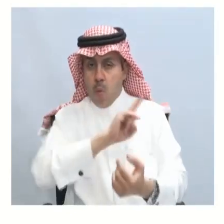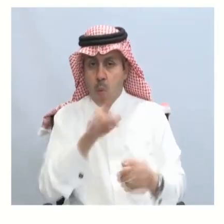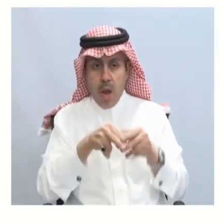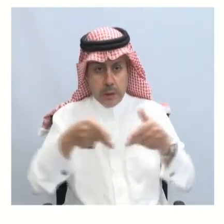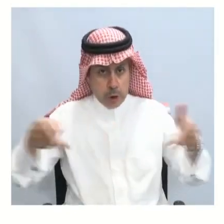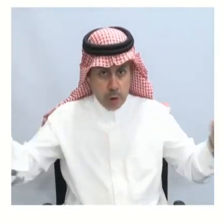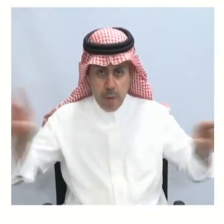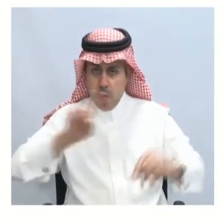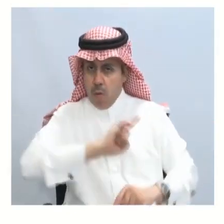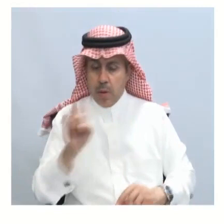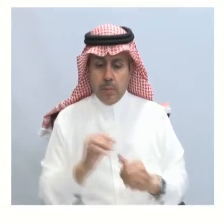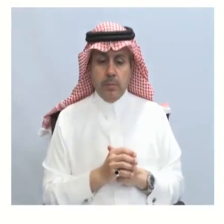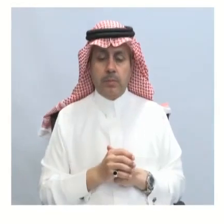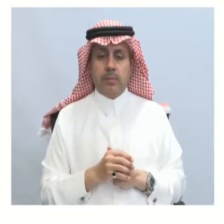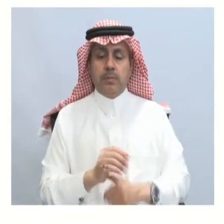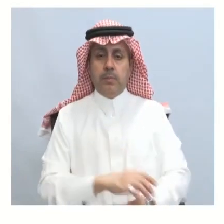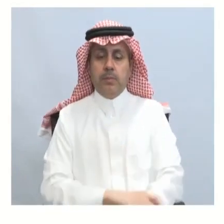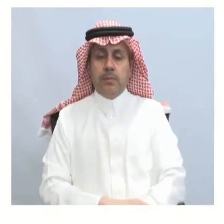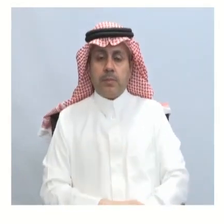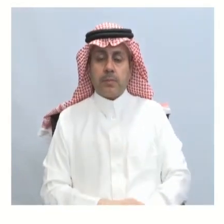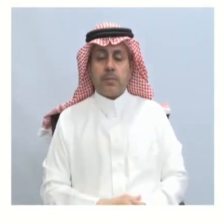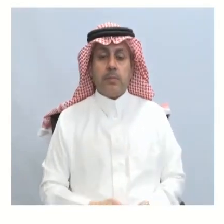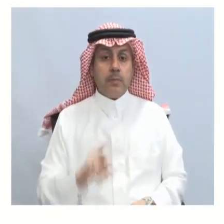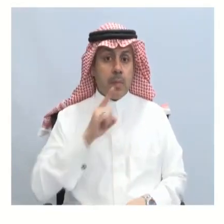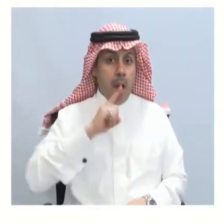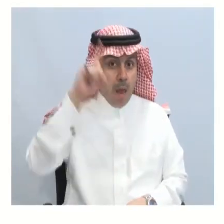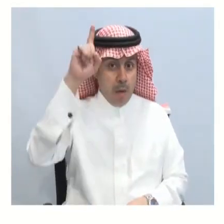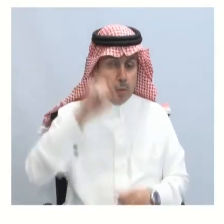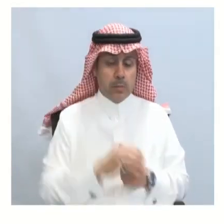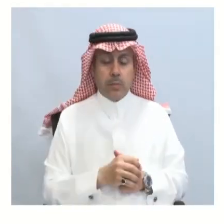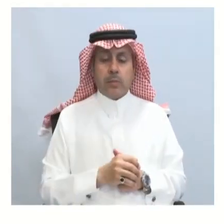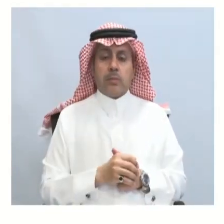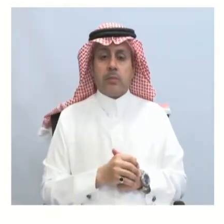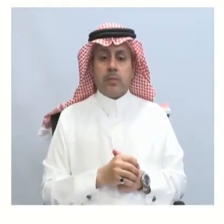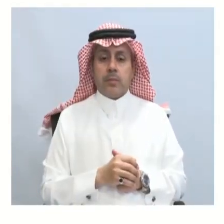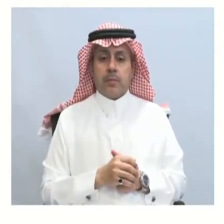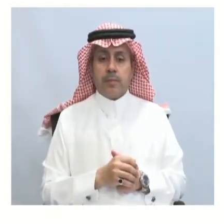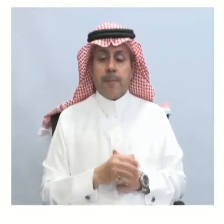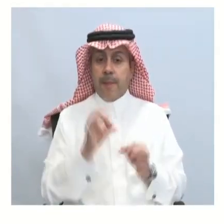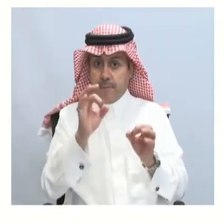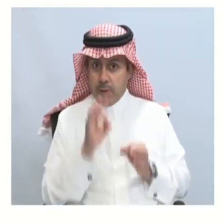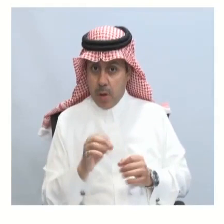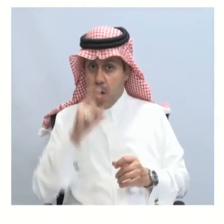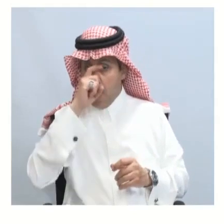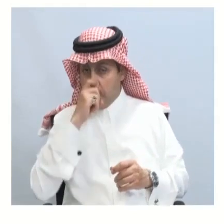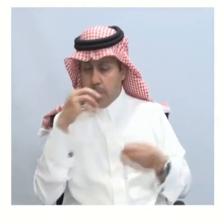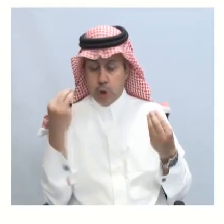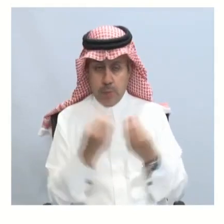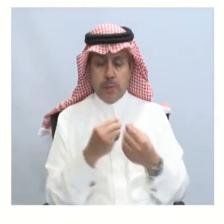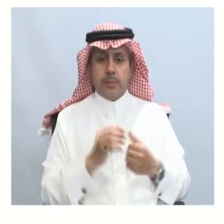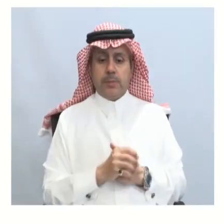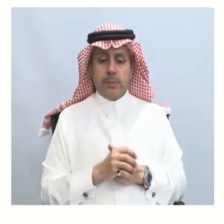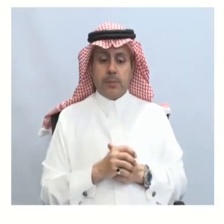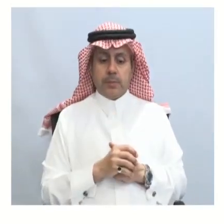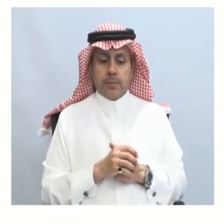جميعا ولا تفرقوا والله عز وجل يقول في ايه اخرى ولا تنازعوا فتفشلوا وتذهب ريحكم اي قوتكم